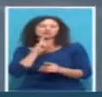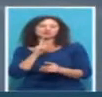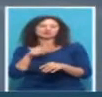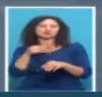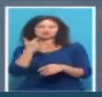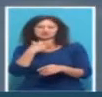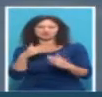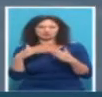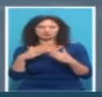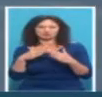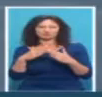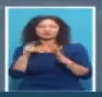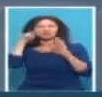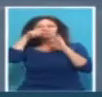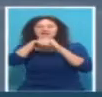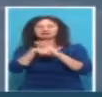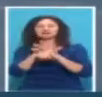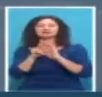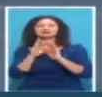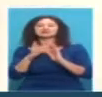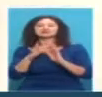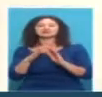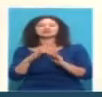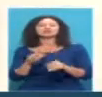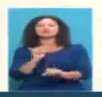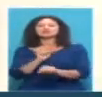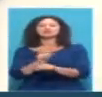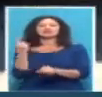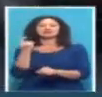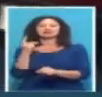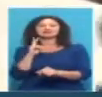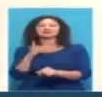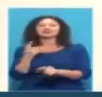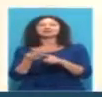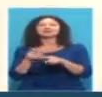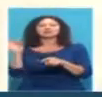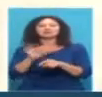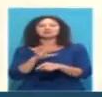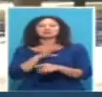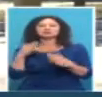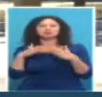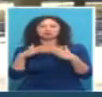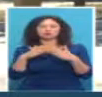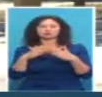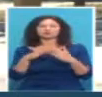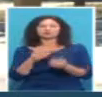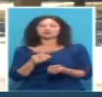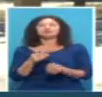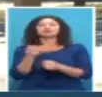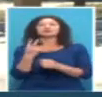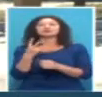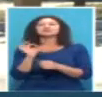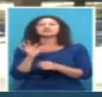Накануне злоумышленники проникли в квартиру. Их не остановил даже хозяин квартиры, который на тот момент находился дома. 12